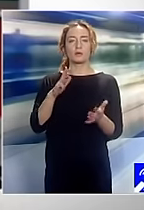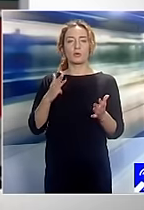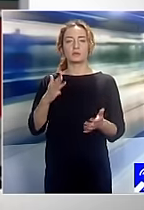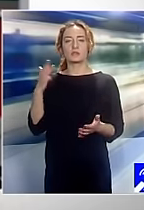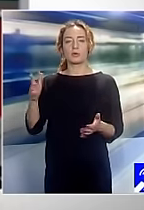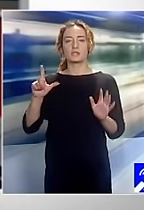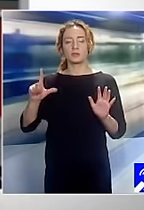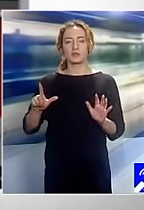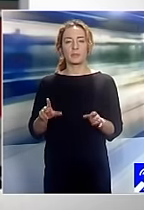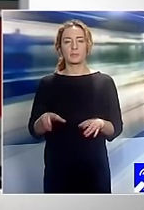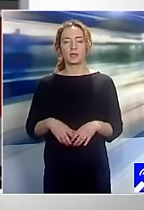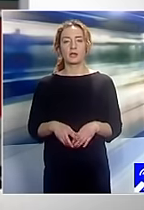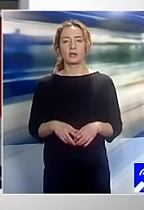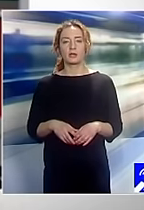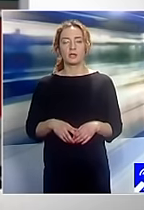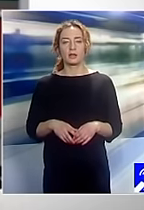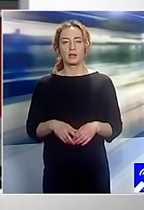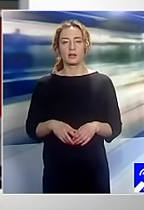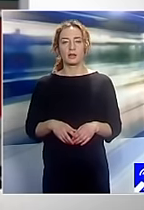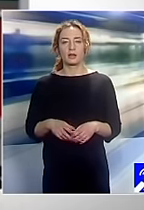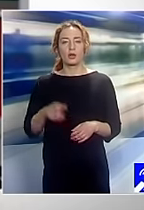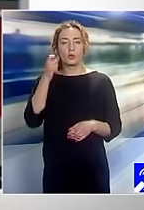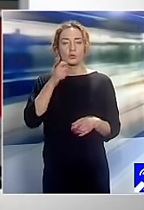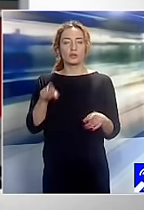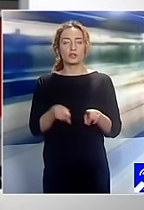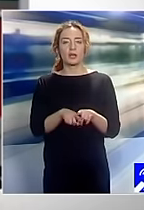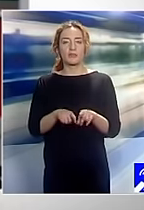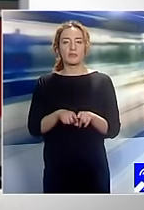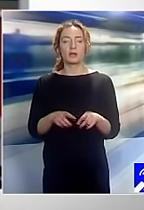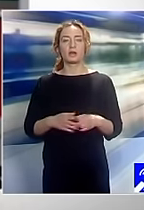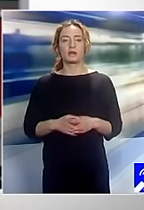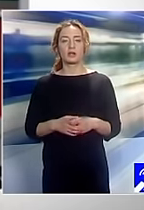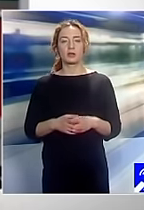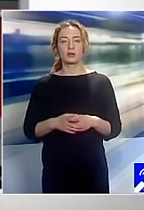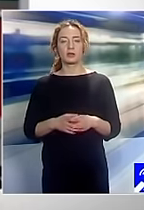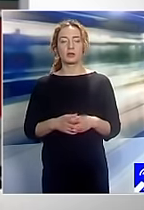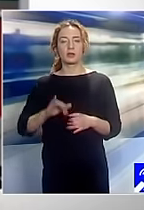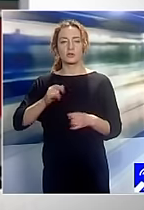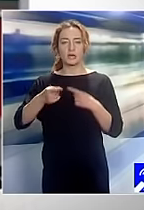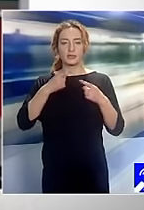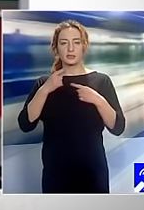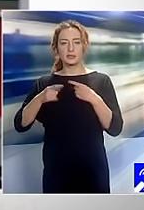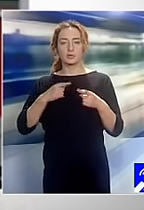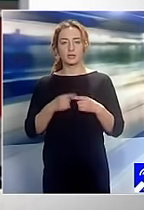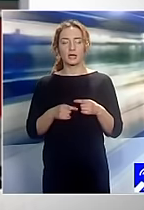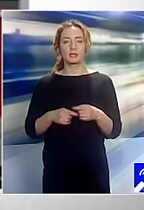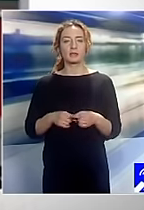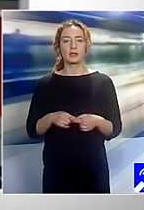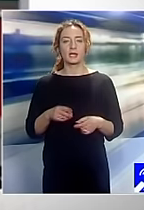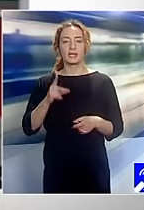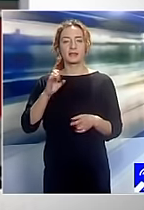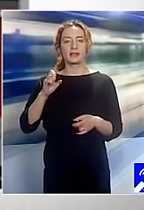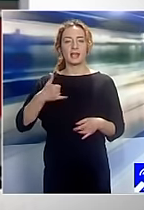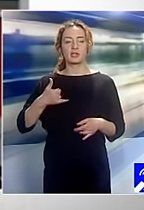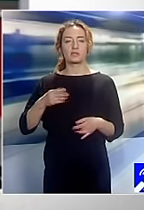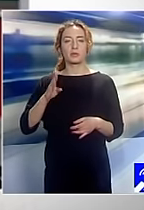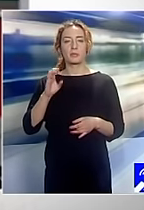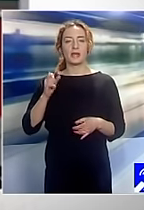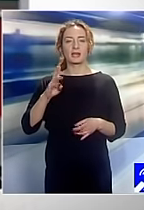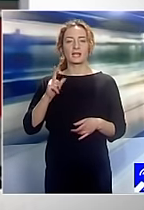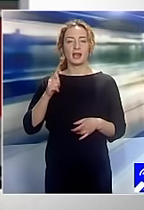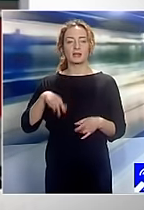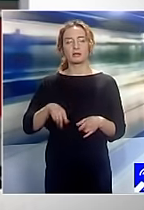internat. La fel sunt în județul Cluj câteva cazuri, probabil că ați văzut sau ați discutat cu cei de la Direcția Sanitară în zona Deș, Beclean, Târlișua sau chiar